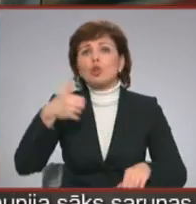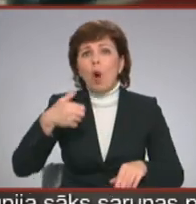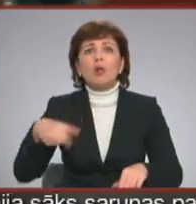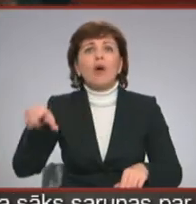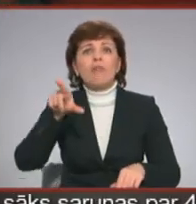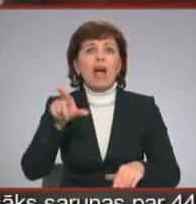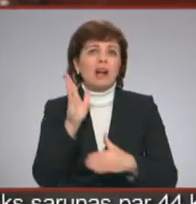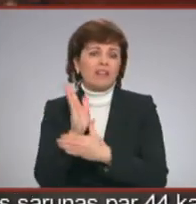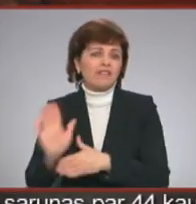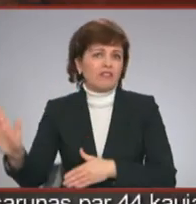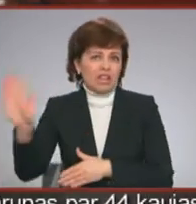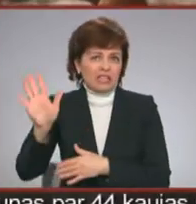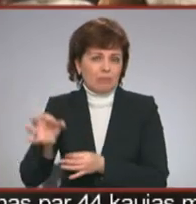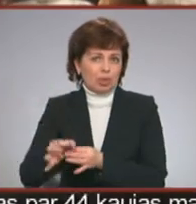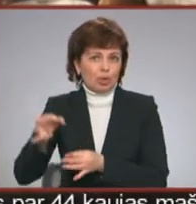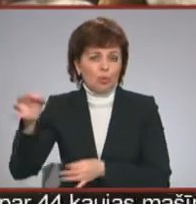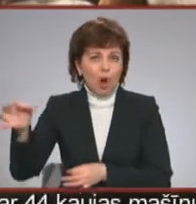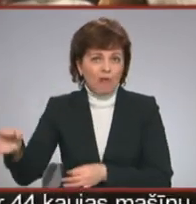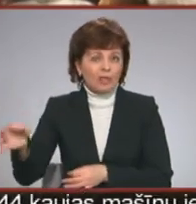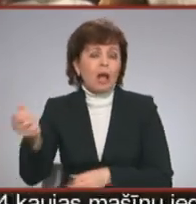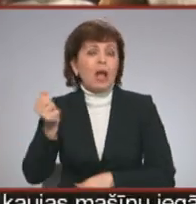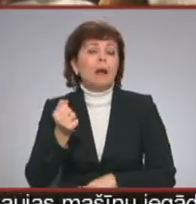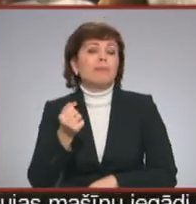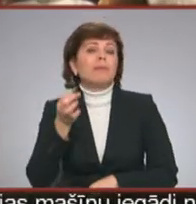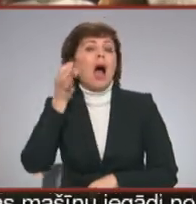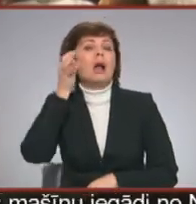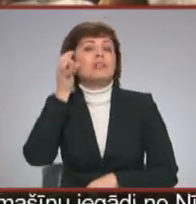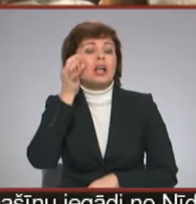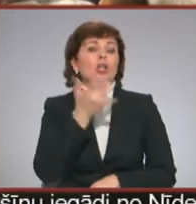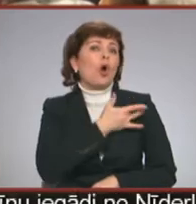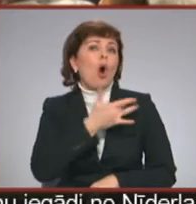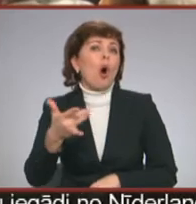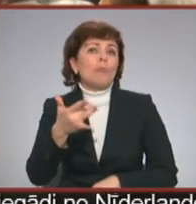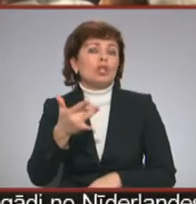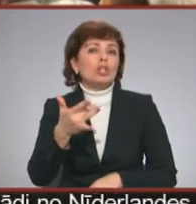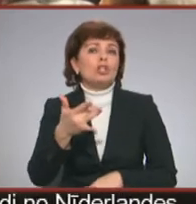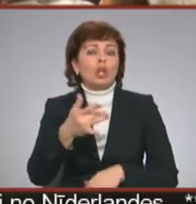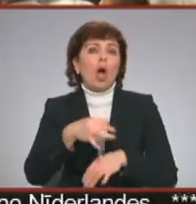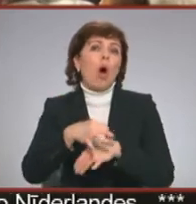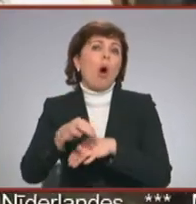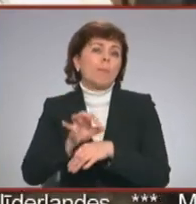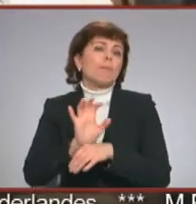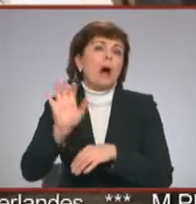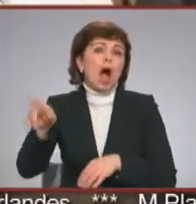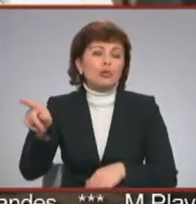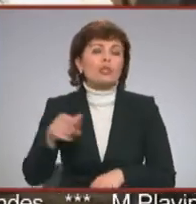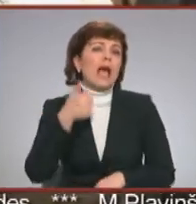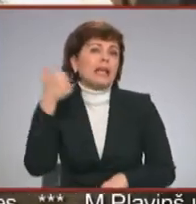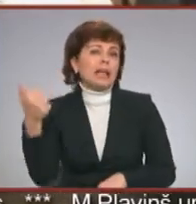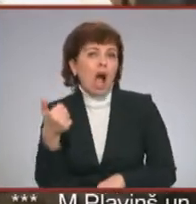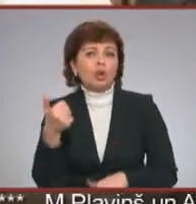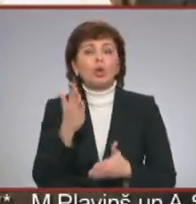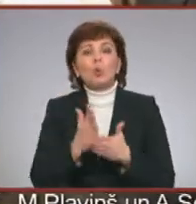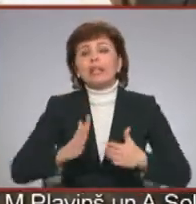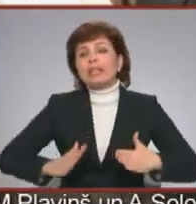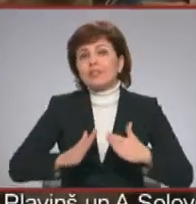tikšanos Vidzemes kolēģi. Pieminot komunistiskā genocīta upurus, amatas novadā 25. martā ik gadu notiek svinīgs